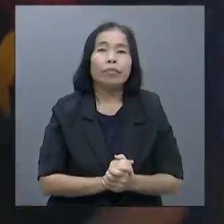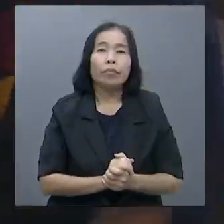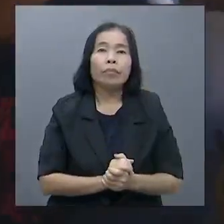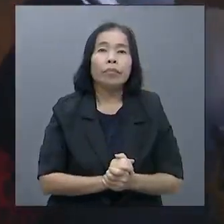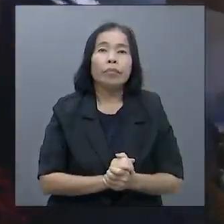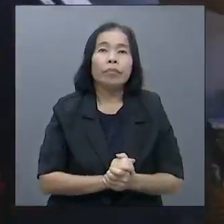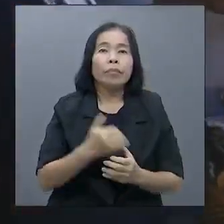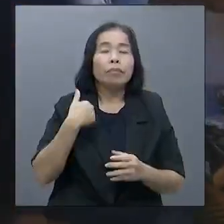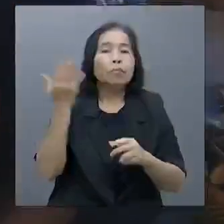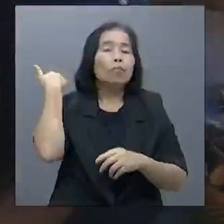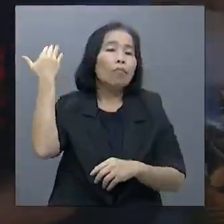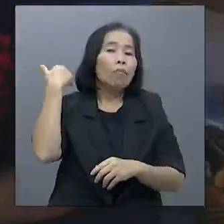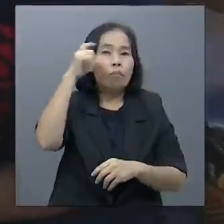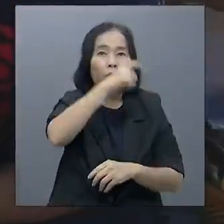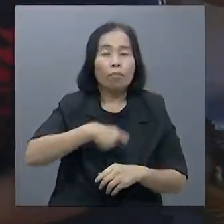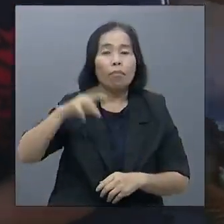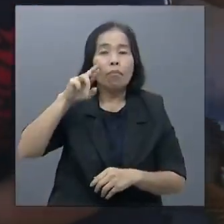การครองสิริราชสมบัติ